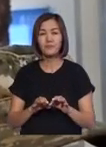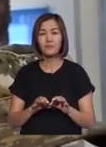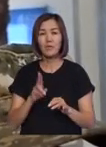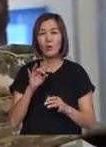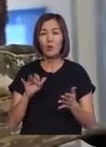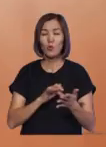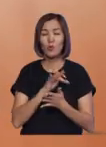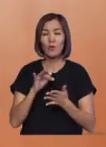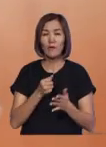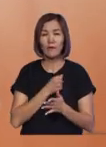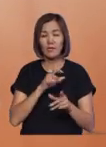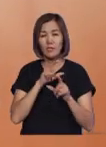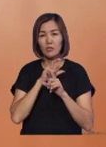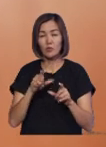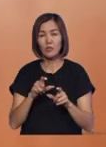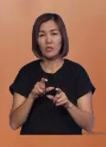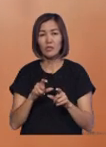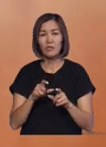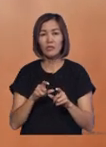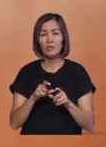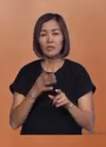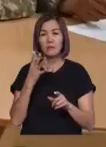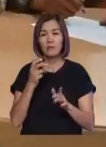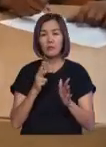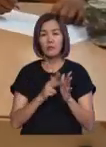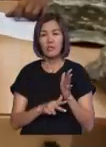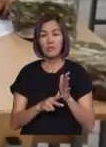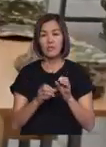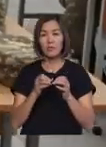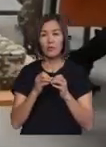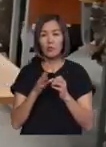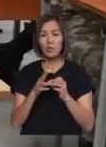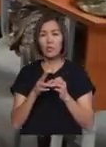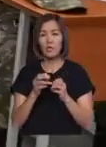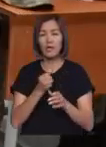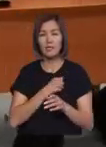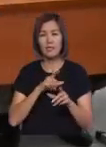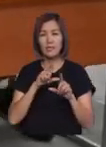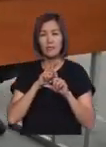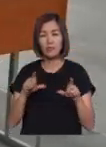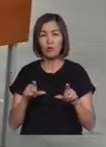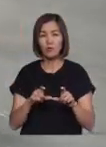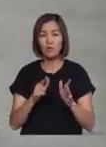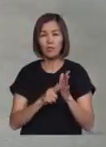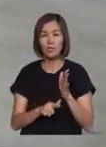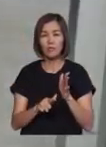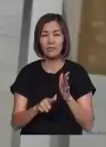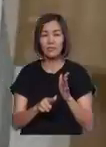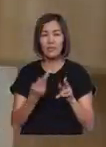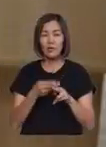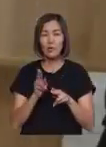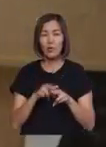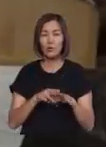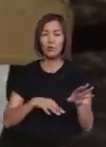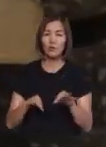Қонаев гарнизонының инженерлік-саперлік бригадасының 580-12 әскери бөліміндегі 70-ден аса сарбаз осы